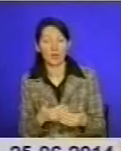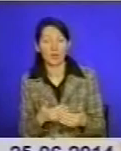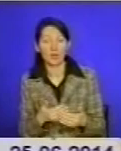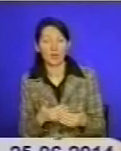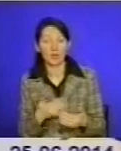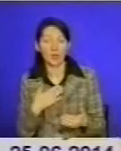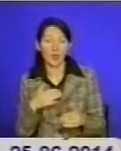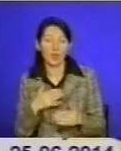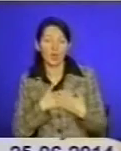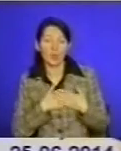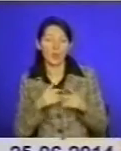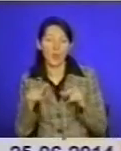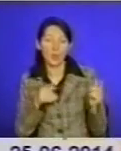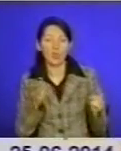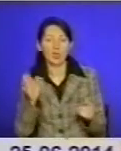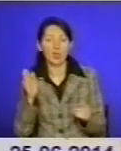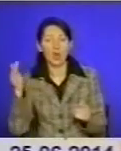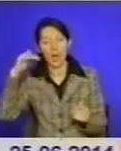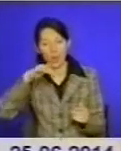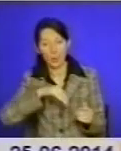ми любимо поїхати в Карпати з сім'єю.